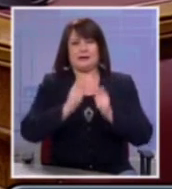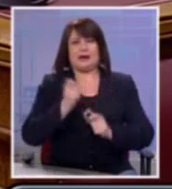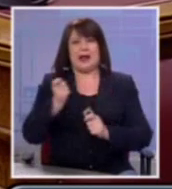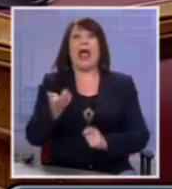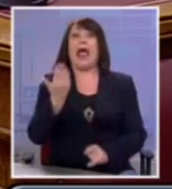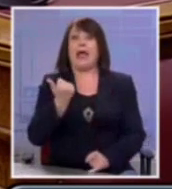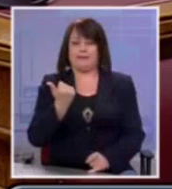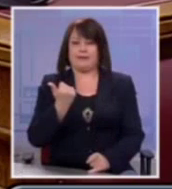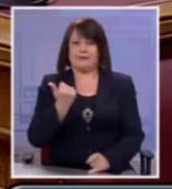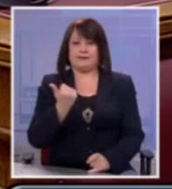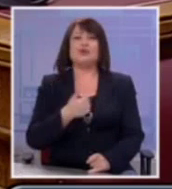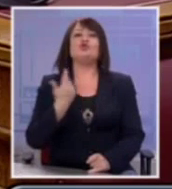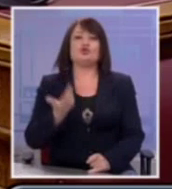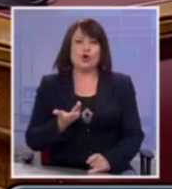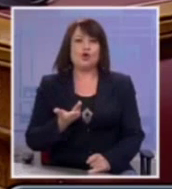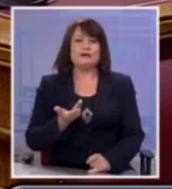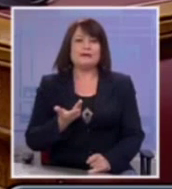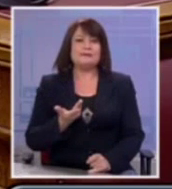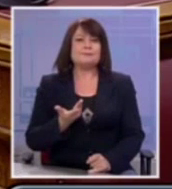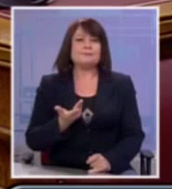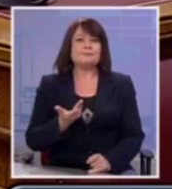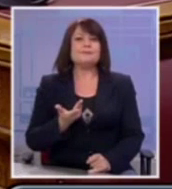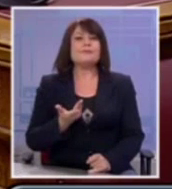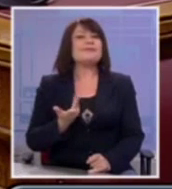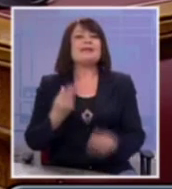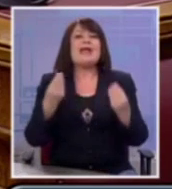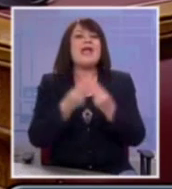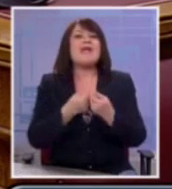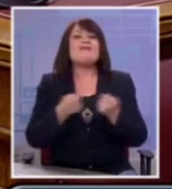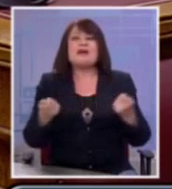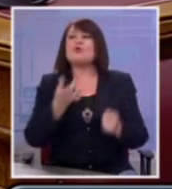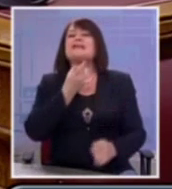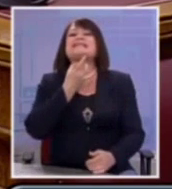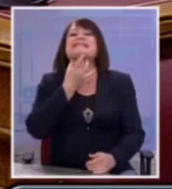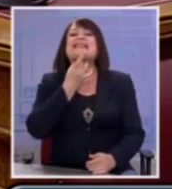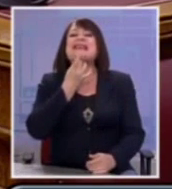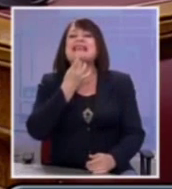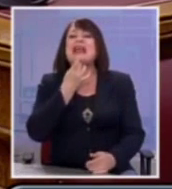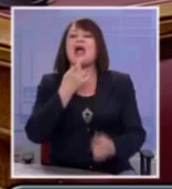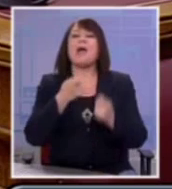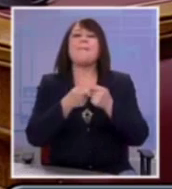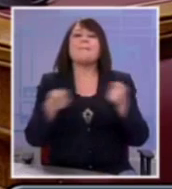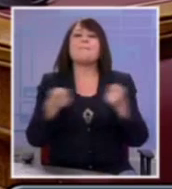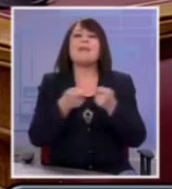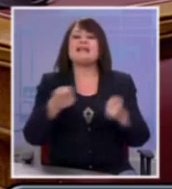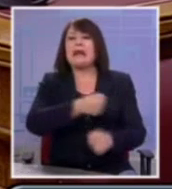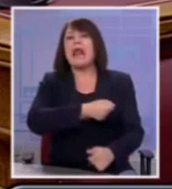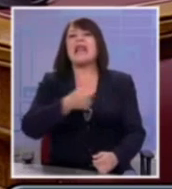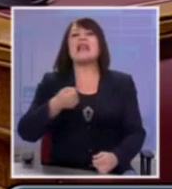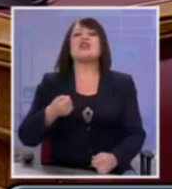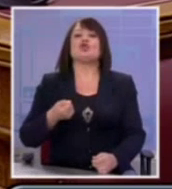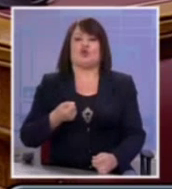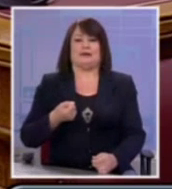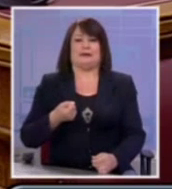άμεση αναδιάρθρωση, τότε πηγαίναμε για την εφαρμογή σκληρών μέτρων λιτότητας, δημοσιονομικών